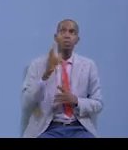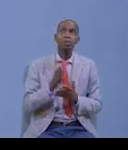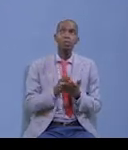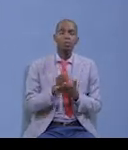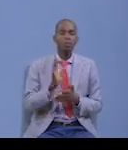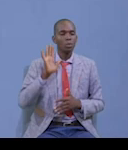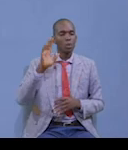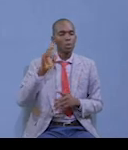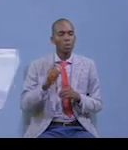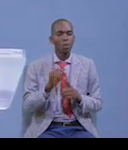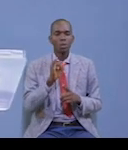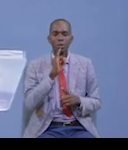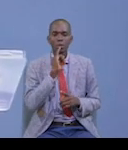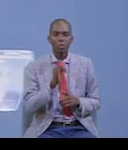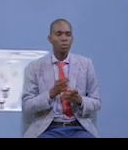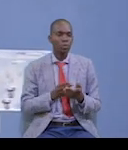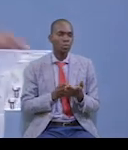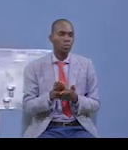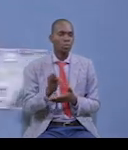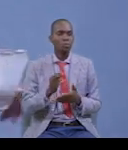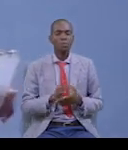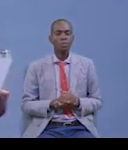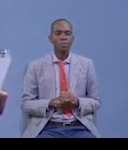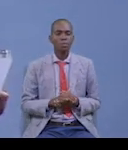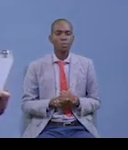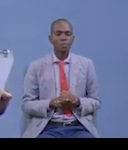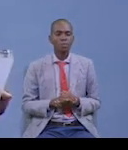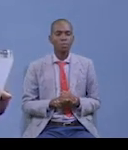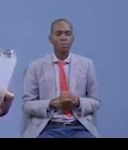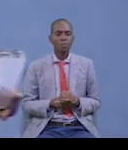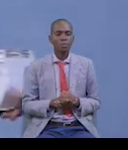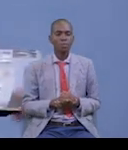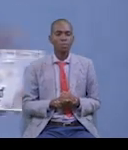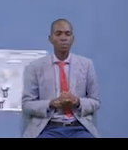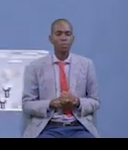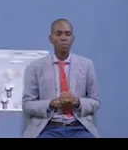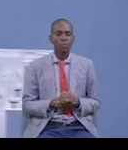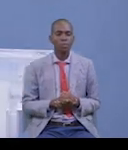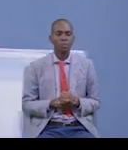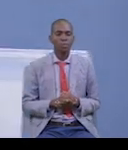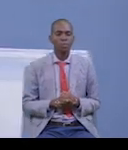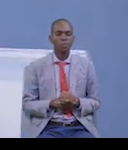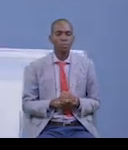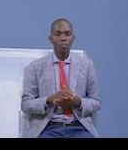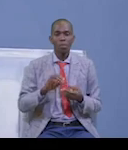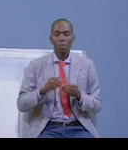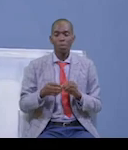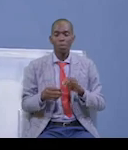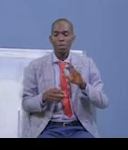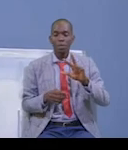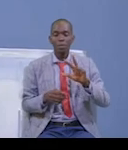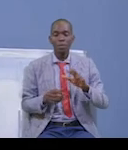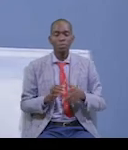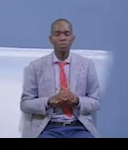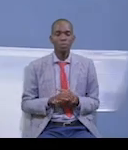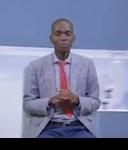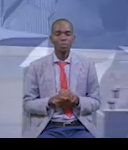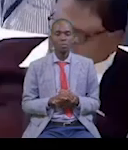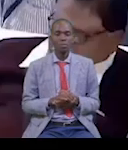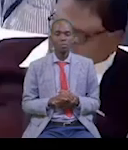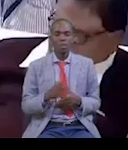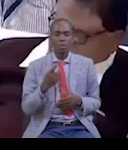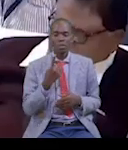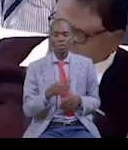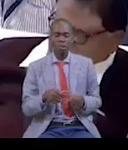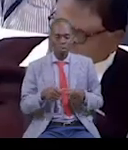word is truth. ఆయొక్క వాక్యం మనల్ని పరిశుద్ధపరుస్తుంది. నీ వాక్యమే సత్యం. Number 3. మూడవది. The